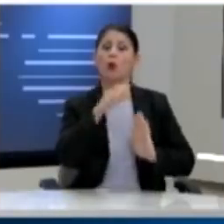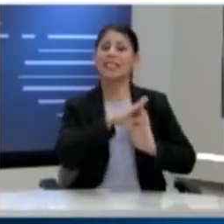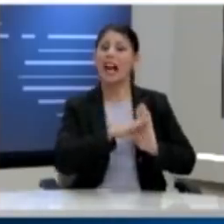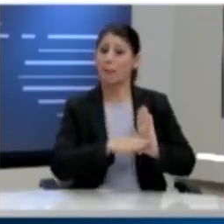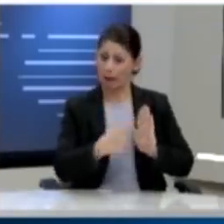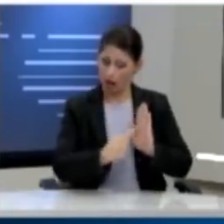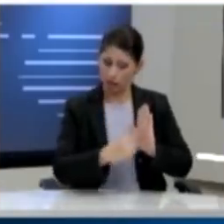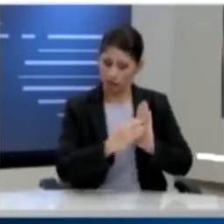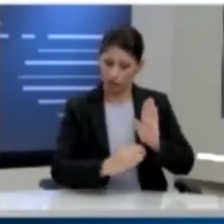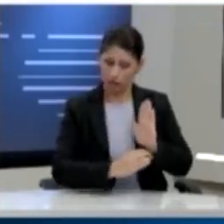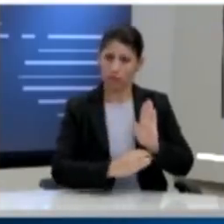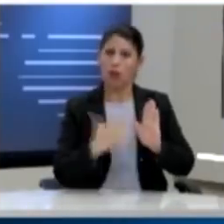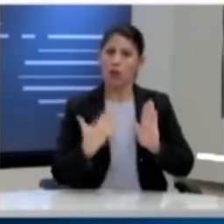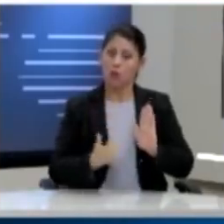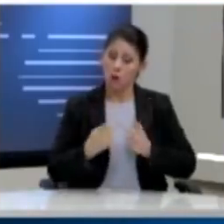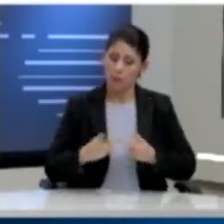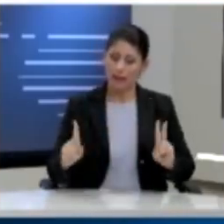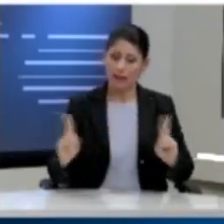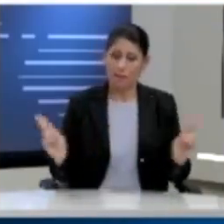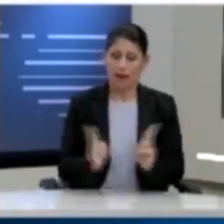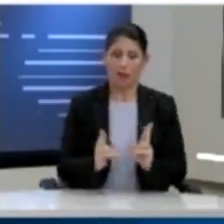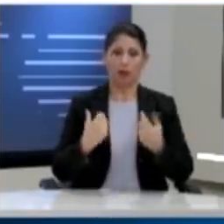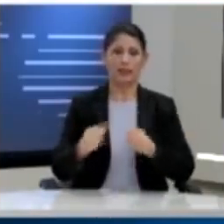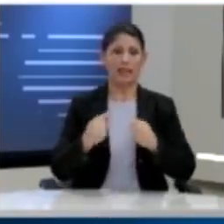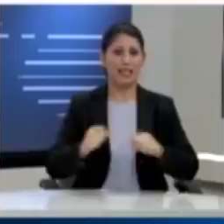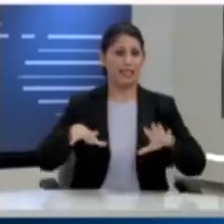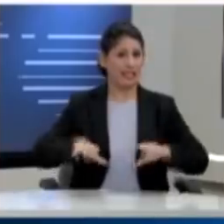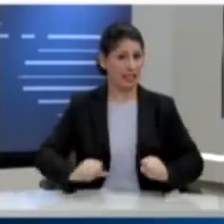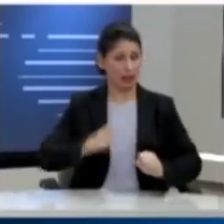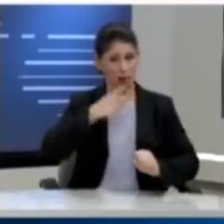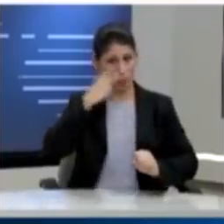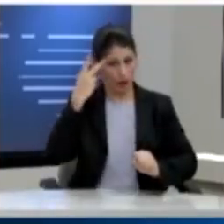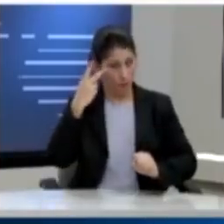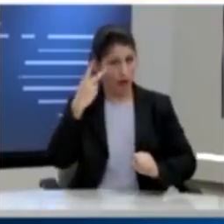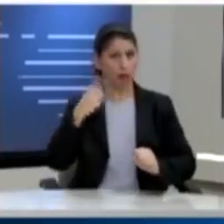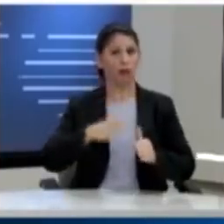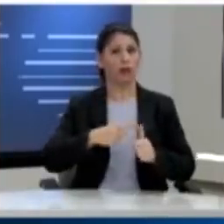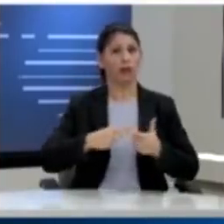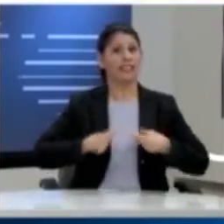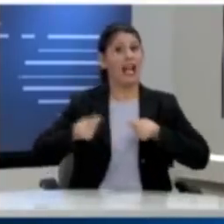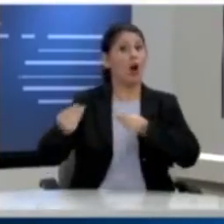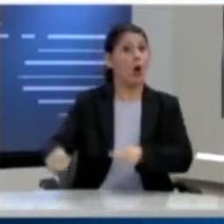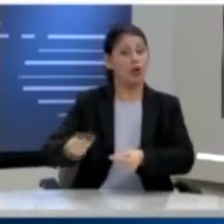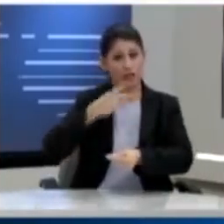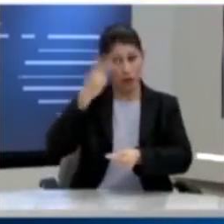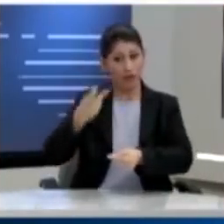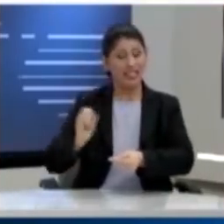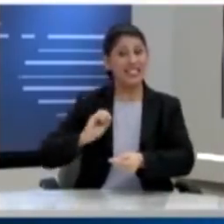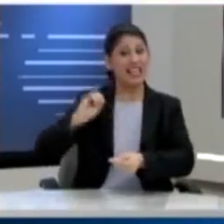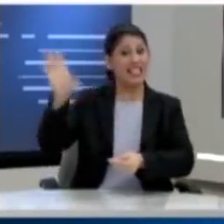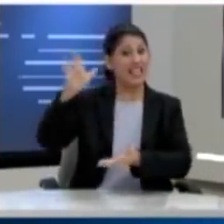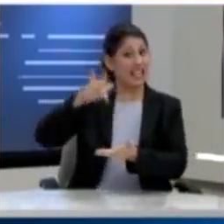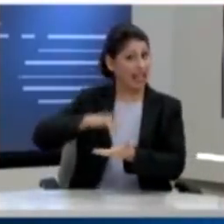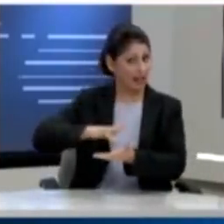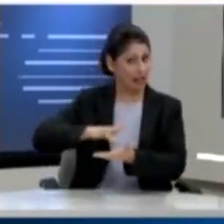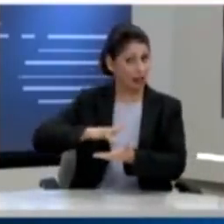Συντάγματος, που επιτρέπουν περιορισμούς στην άσκηση κυριαρχικών δικαιωμάτων, την εκχώρησή τους σε ξένα